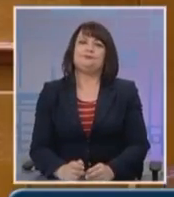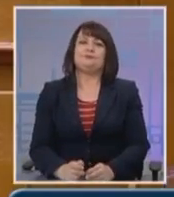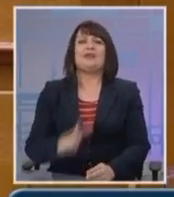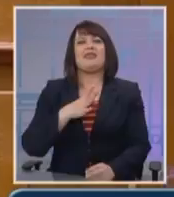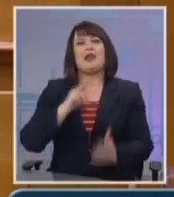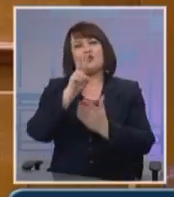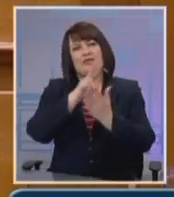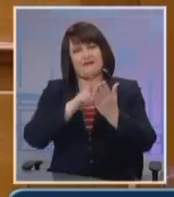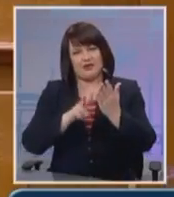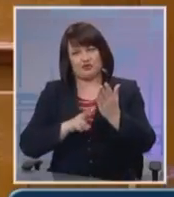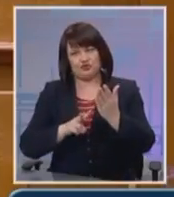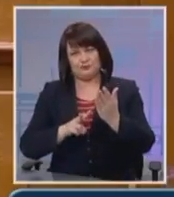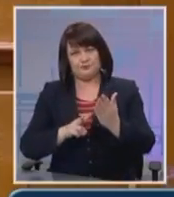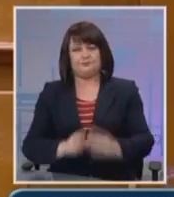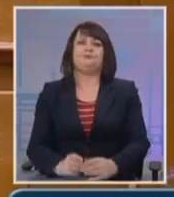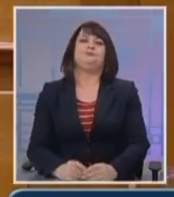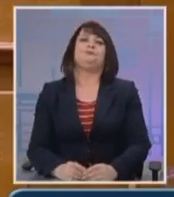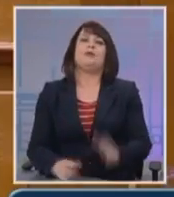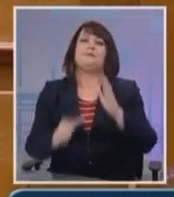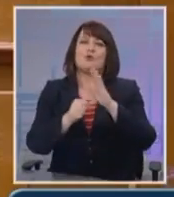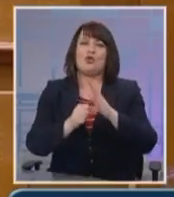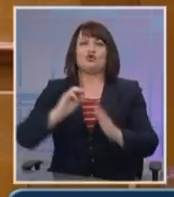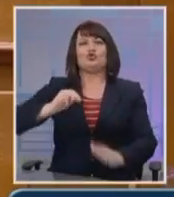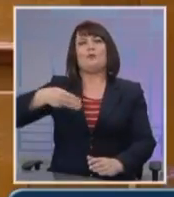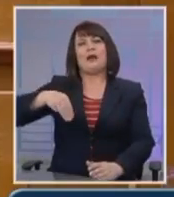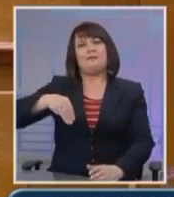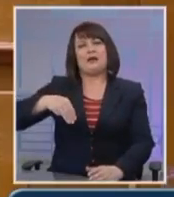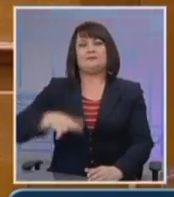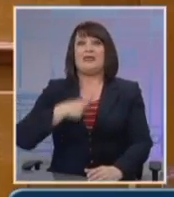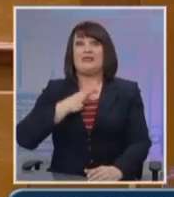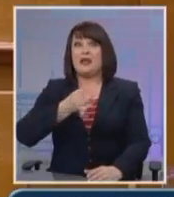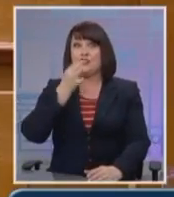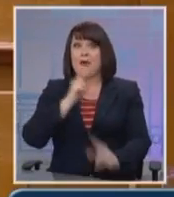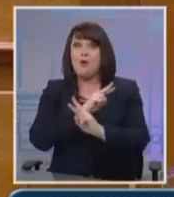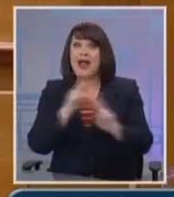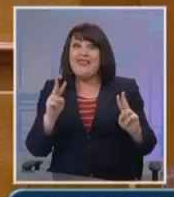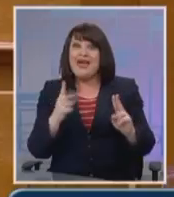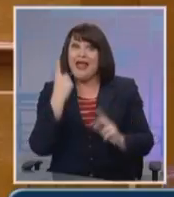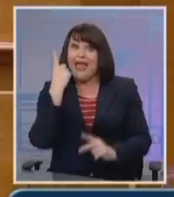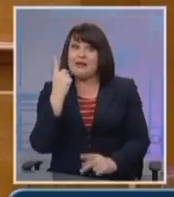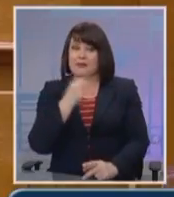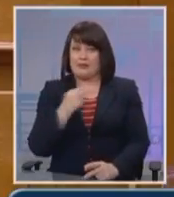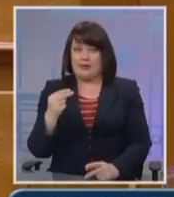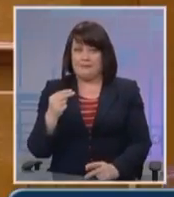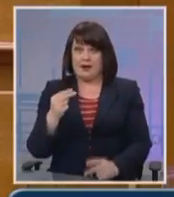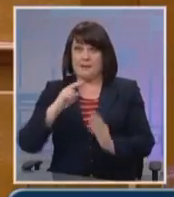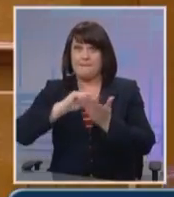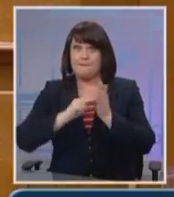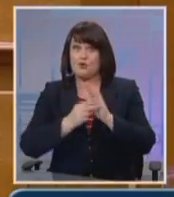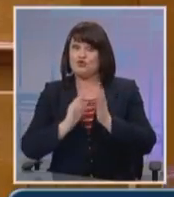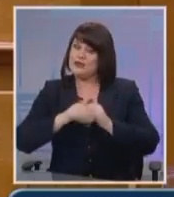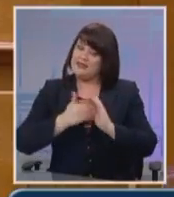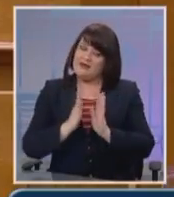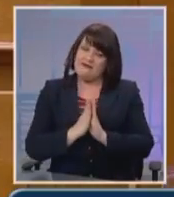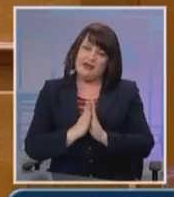διαβάσω. Έλεγε ο πρόεδρος Ομπάμα: θέλω να ξεκαθαρίσω ένα πράγμα. Προσέξτε, έχει ενδιαφέρον.